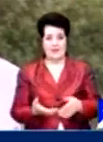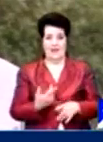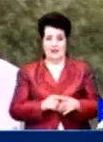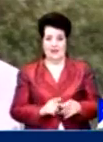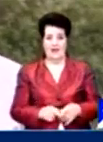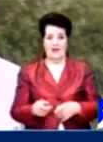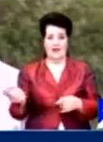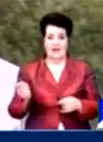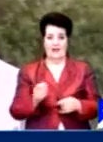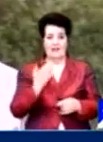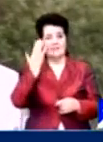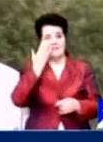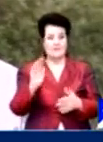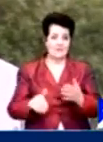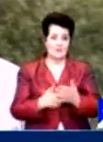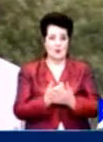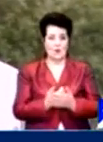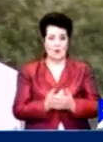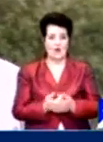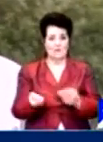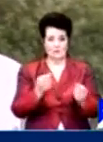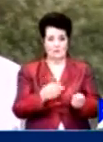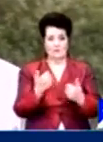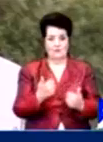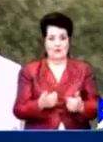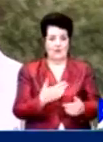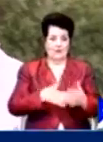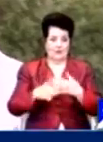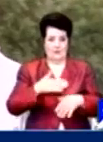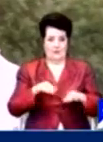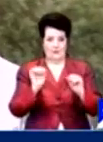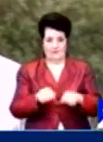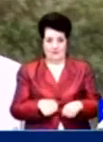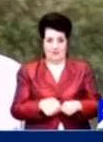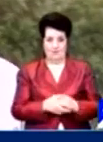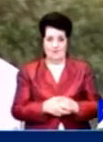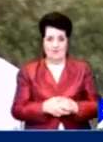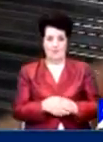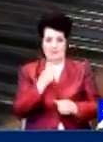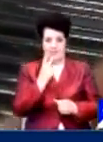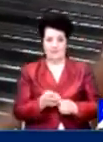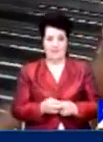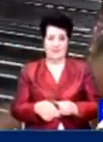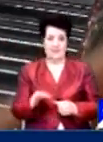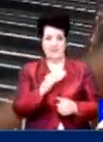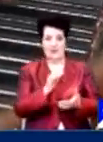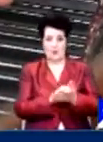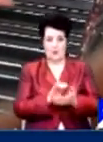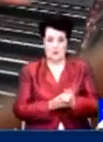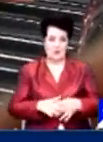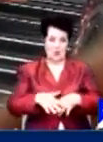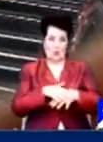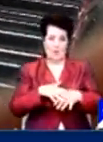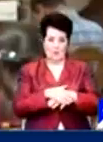aduce această idee nouă și sunt foarte bucuroasă că am avut șansa să văd Franța, să fac cunoștință cu